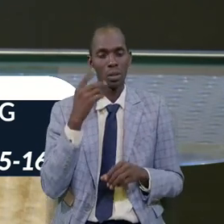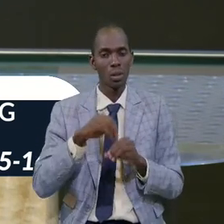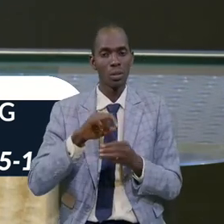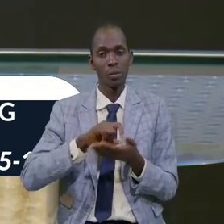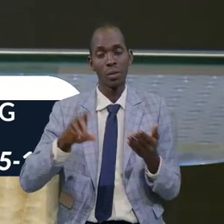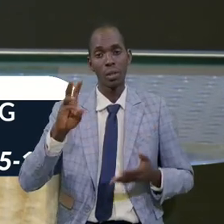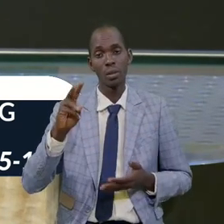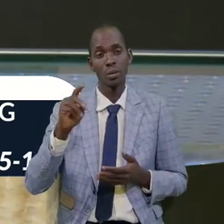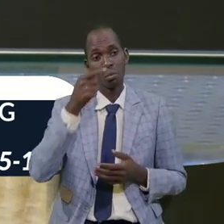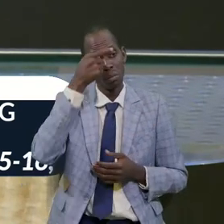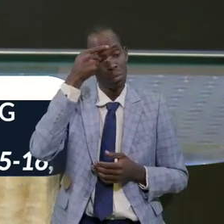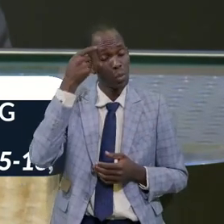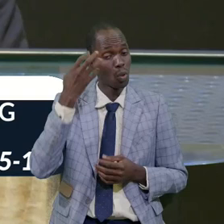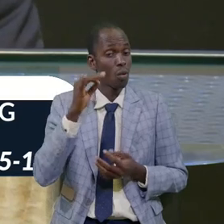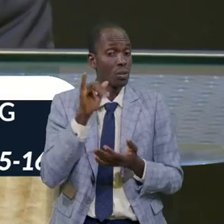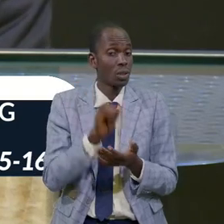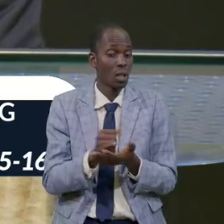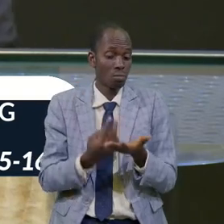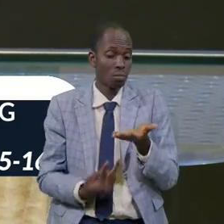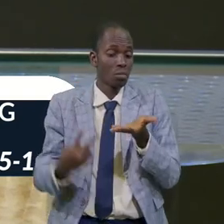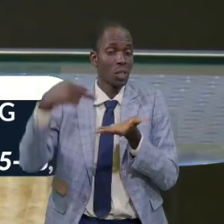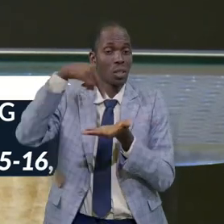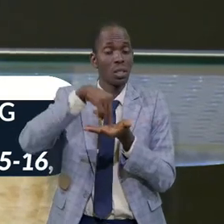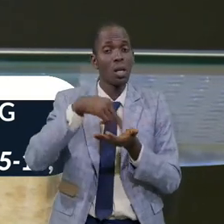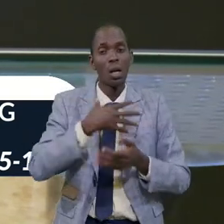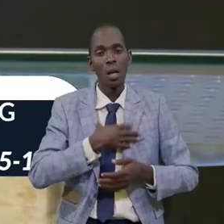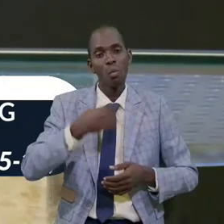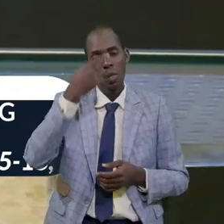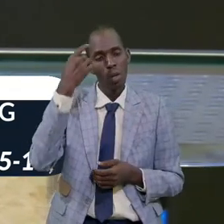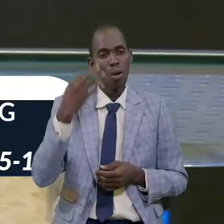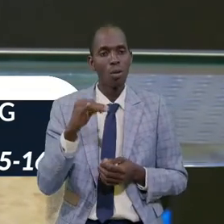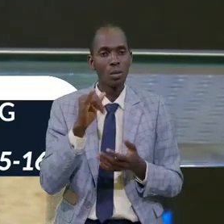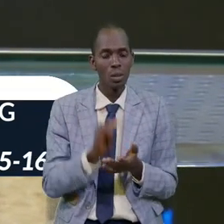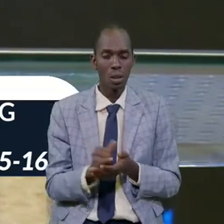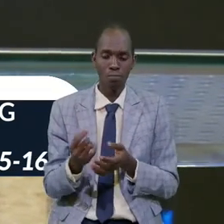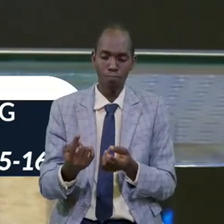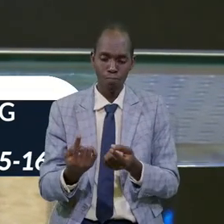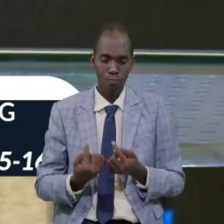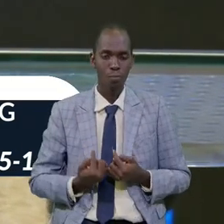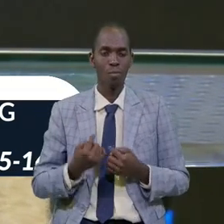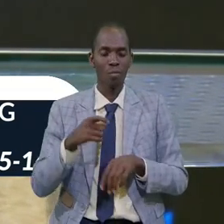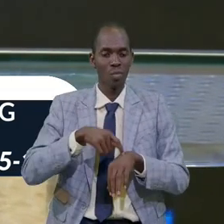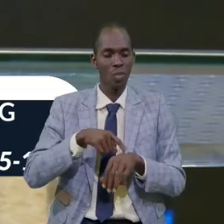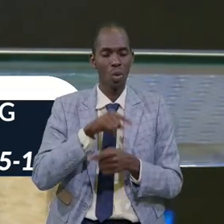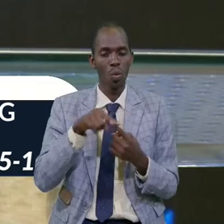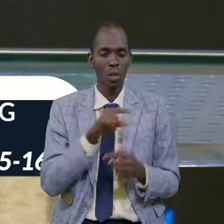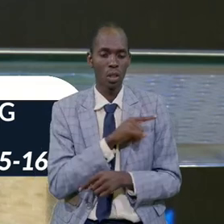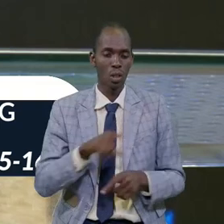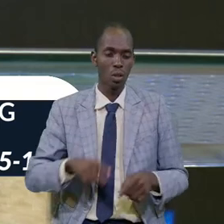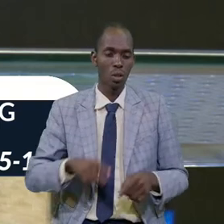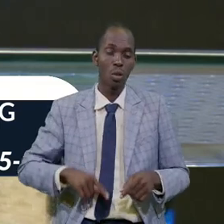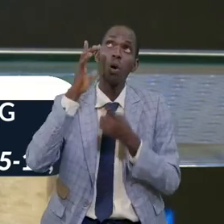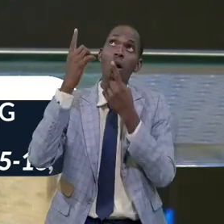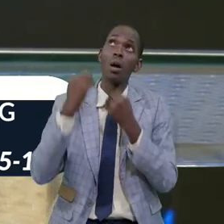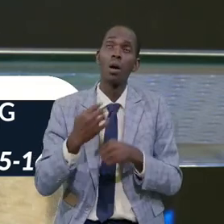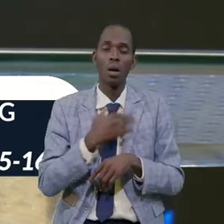16. C'est pourquoi à cause de cette résurrection, à cause de ce jour à venir où le Seigneur sera